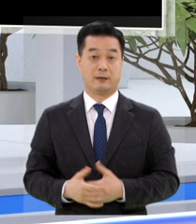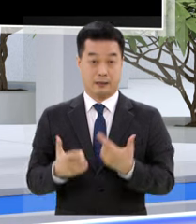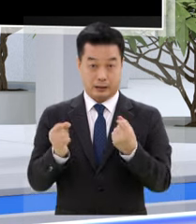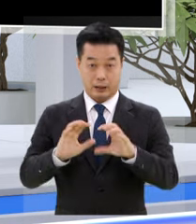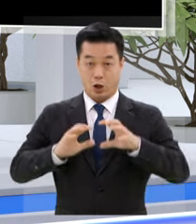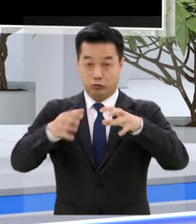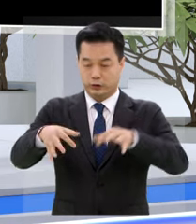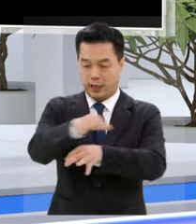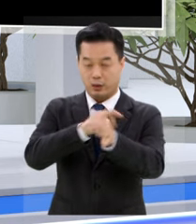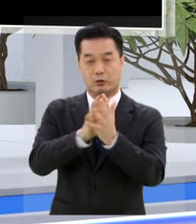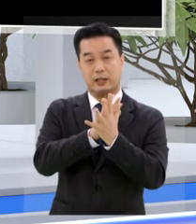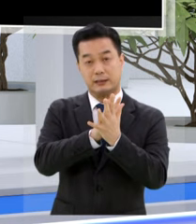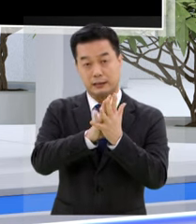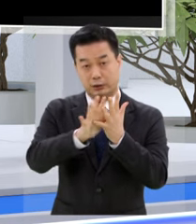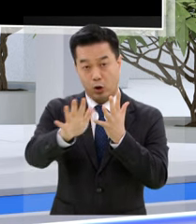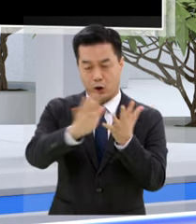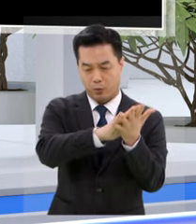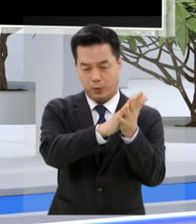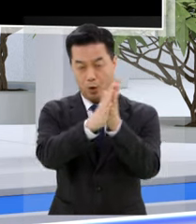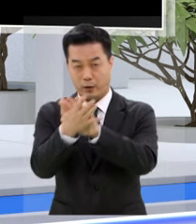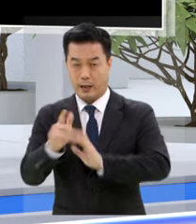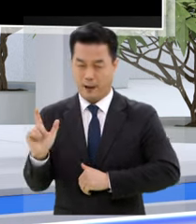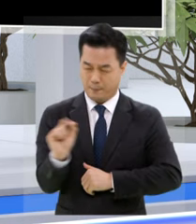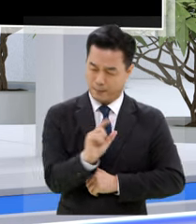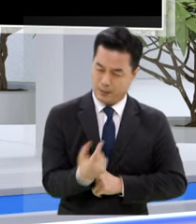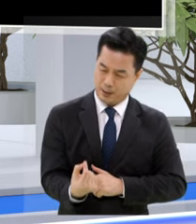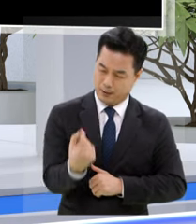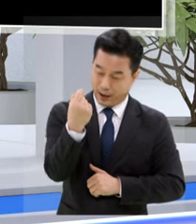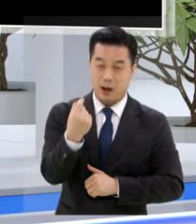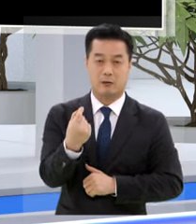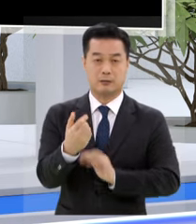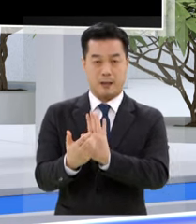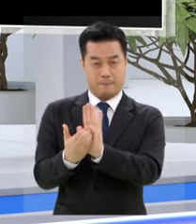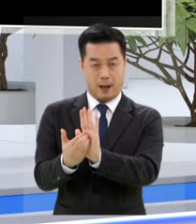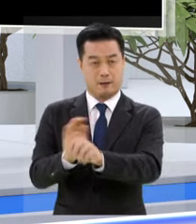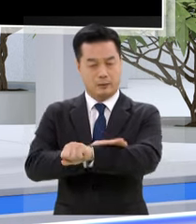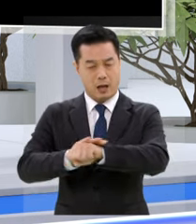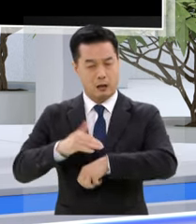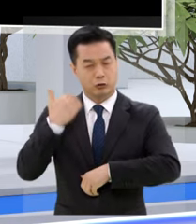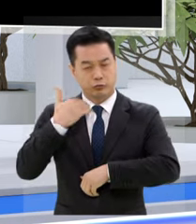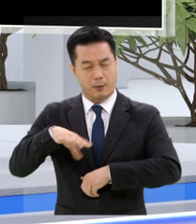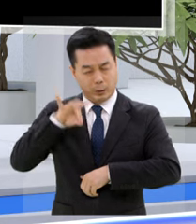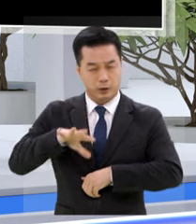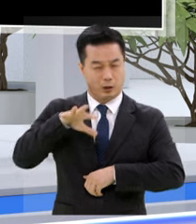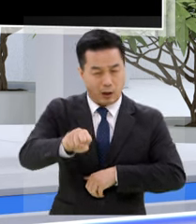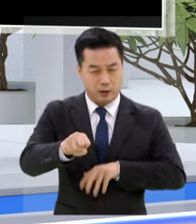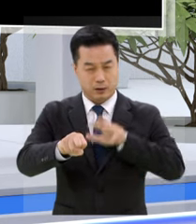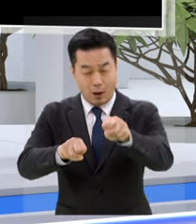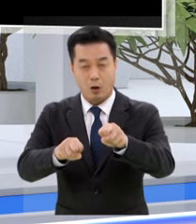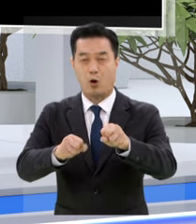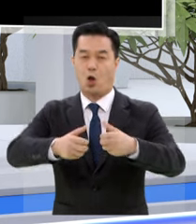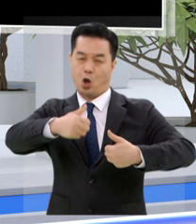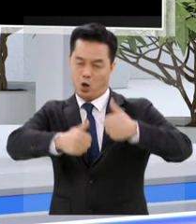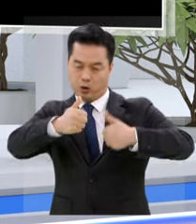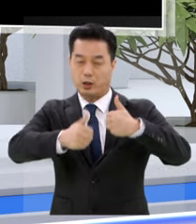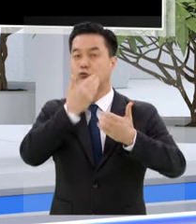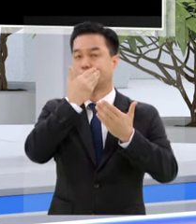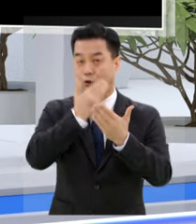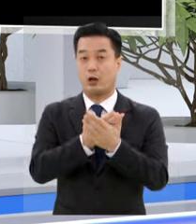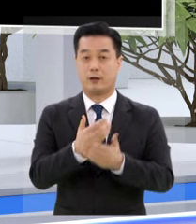국제경제 질서의 변화에 발빠르게 대응해 누가 먼저 유리한 고지를 선점할 것인가가 미래를